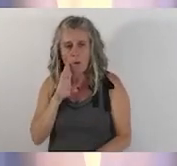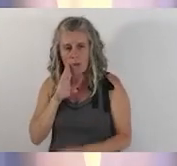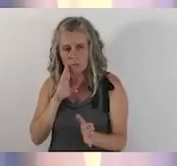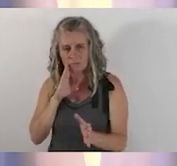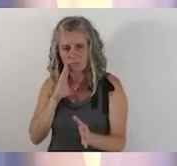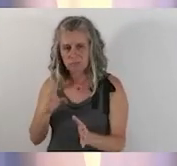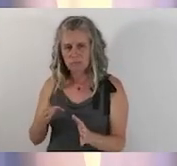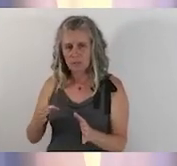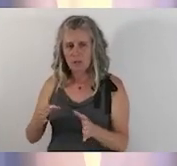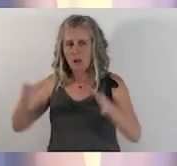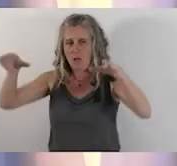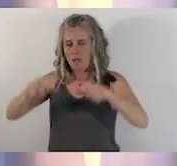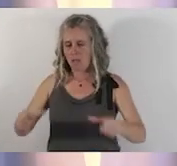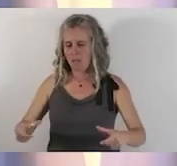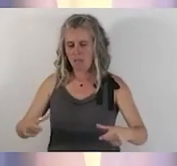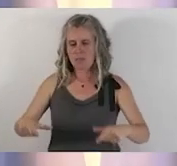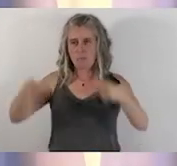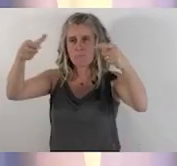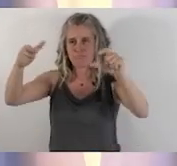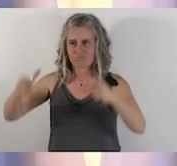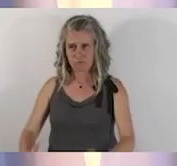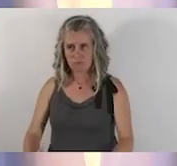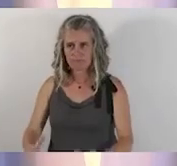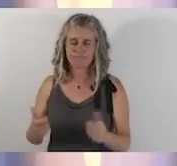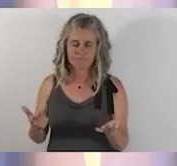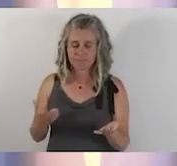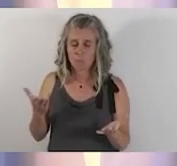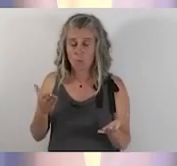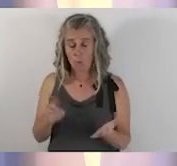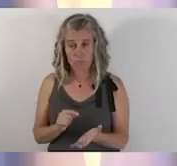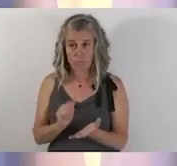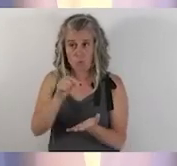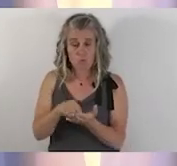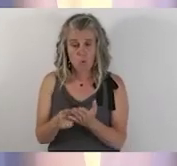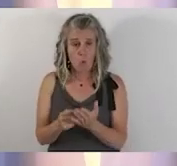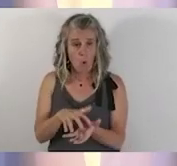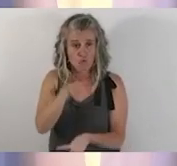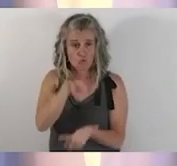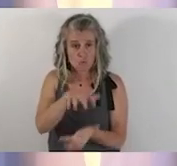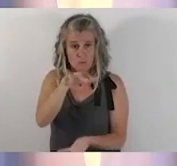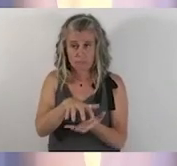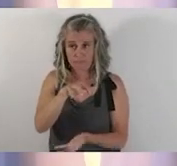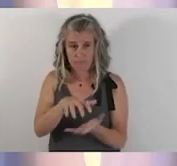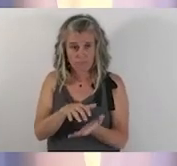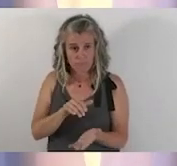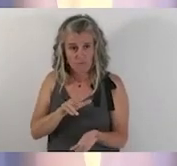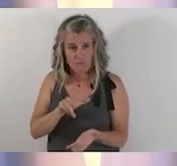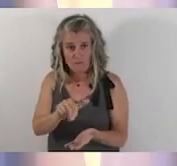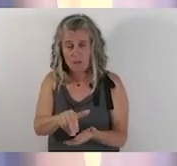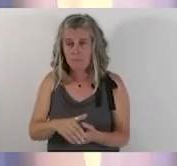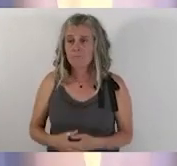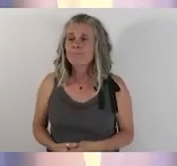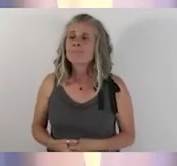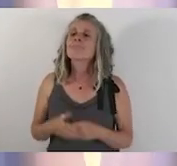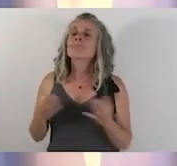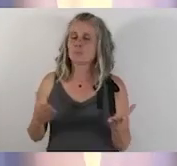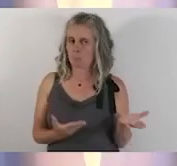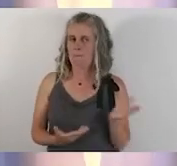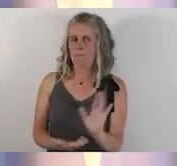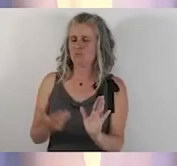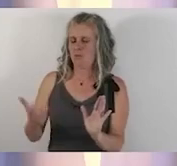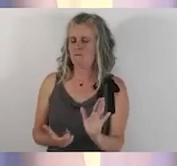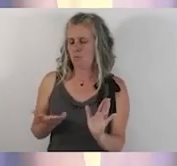pour la création d'un lieu ressource. Donc je tenais absolument, c'est tout chaud d'hier minuit, à la présenter en